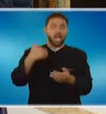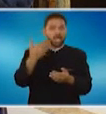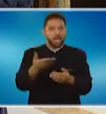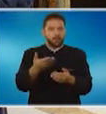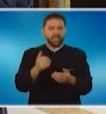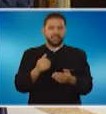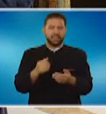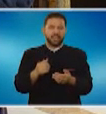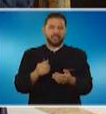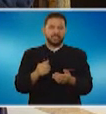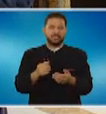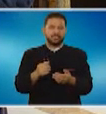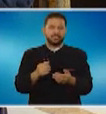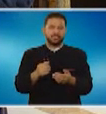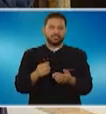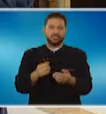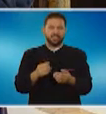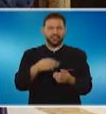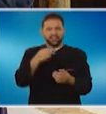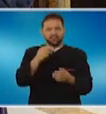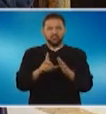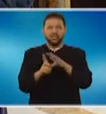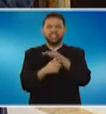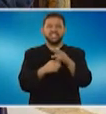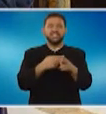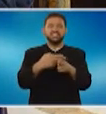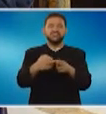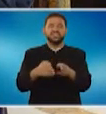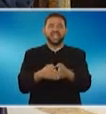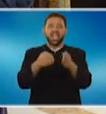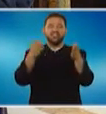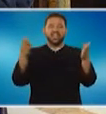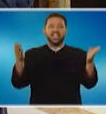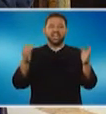Imediat recurs la Sfânta Scriptură și la modelul